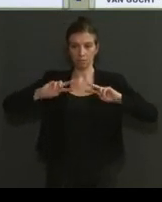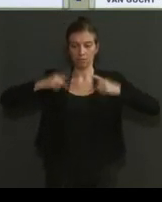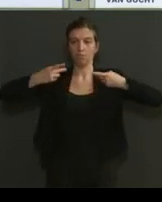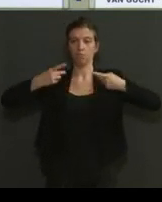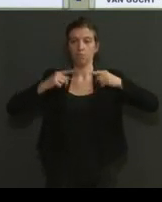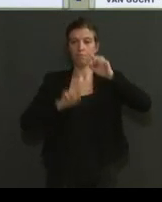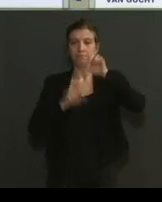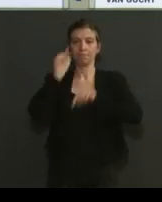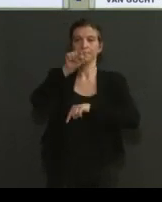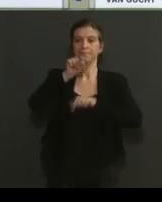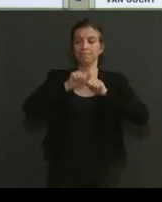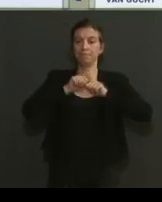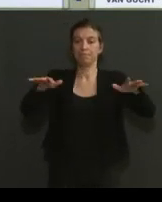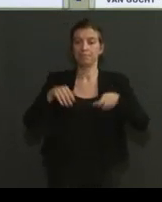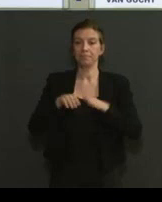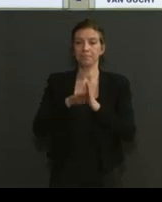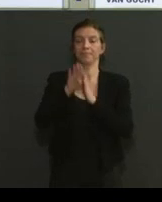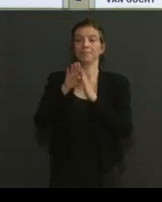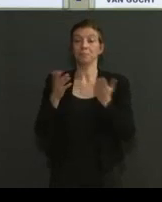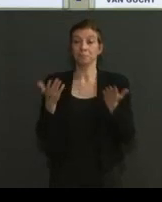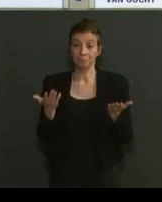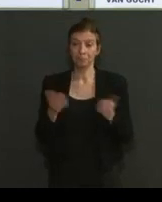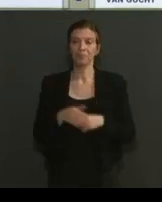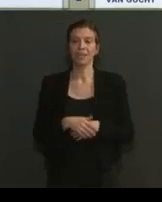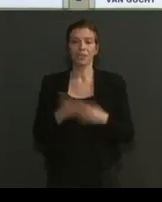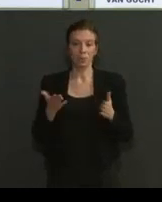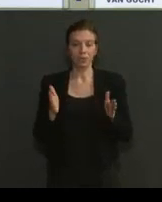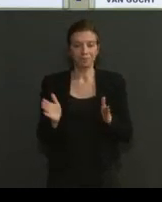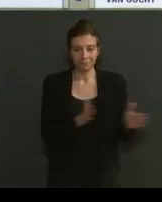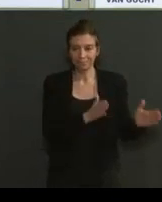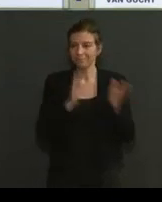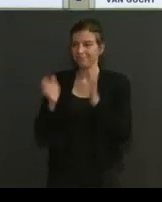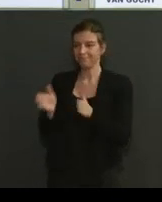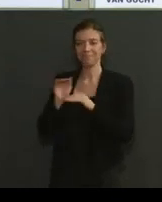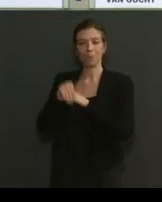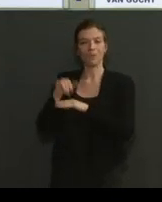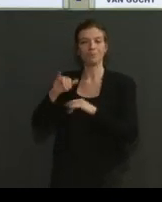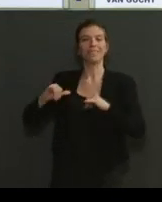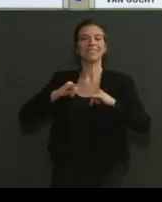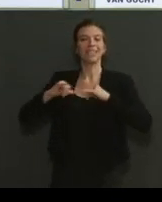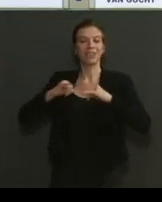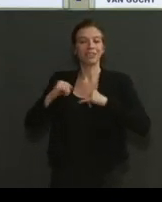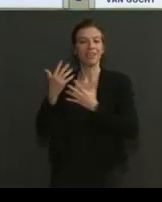De nieuwe ziekenhuisopnames gaan ook verder in dalende lijn, en dit in alle provincies.